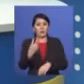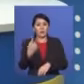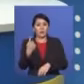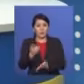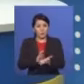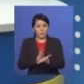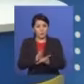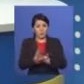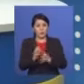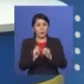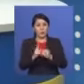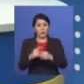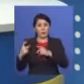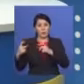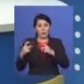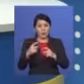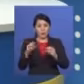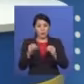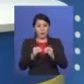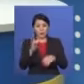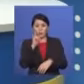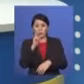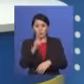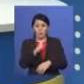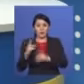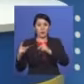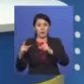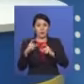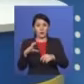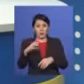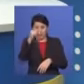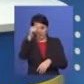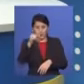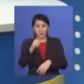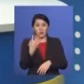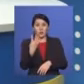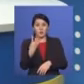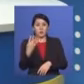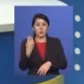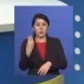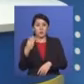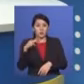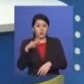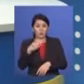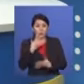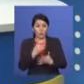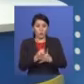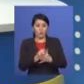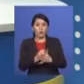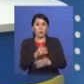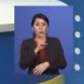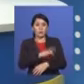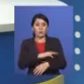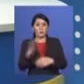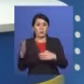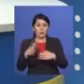Оның 11-і автобус болса, қалған 10-ы шағын автобус. Қыркүйек айында 4-ті бағытындағы қоғамдық көлік өз жұмысын тоқтатқан.